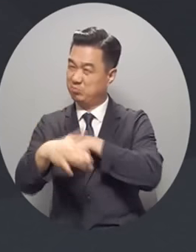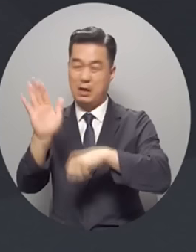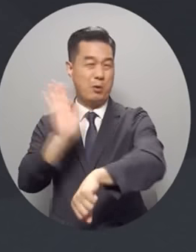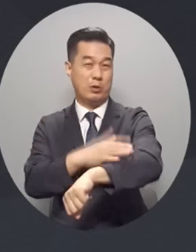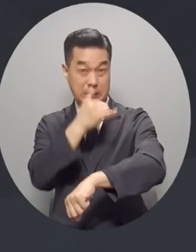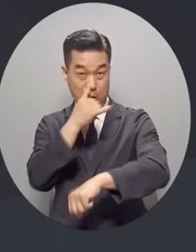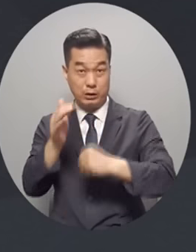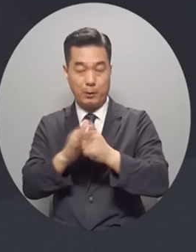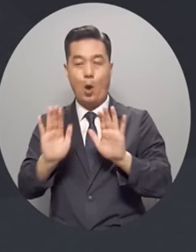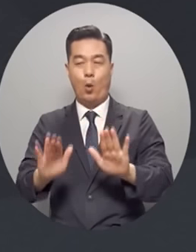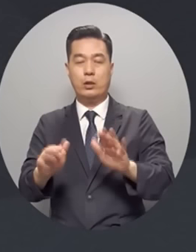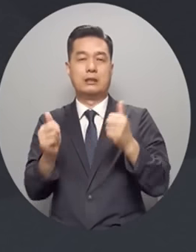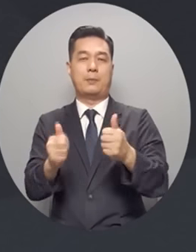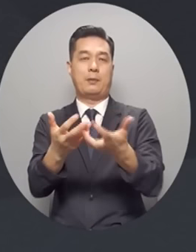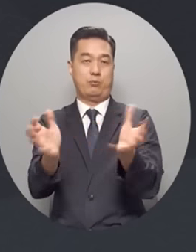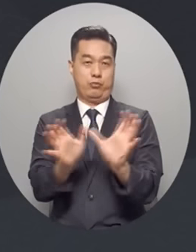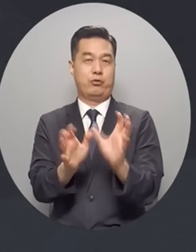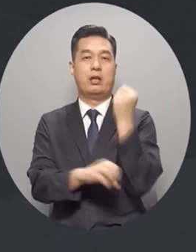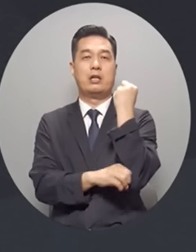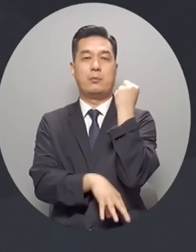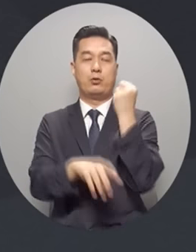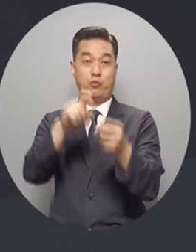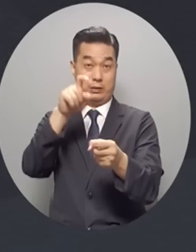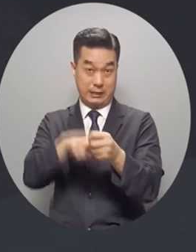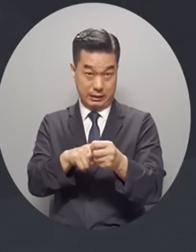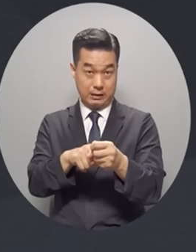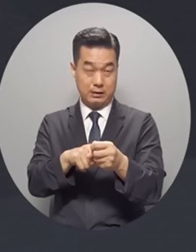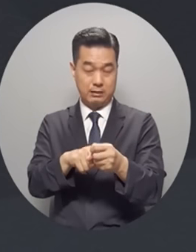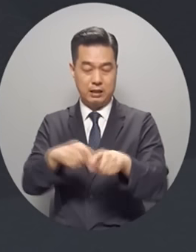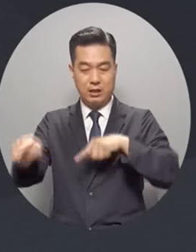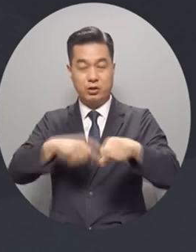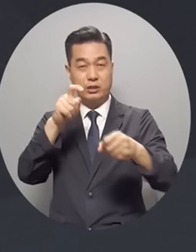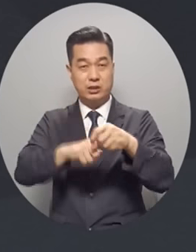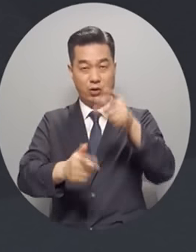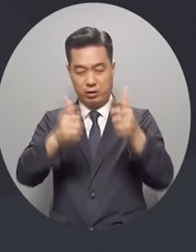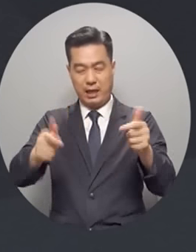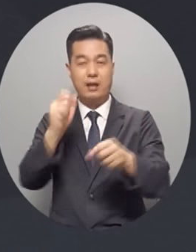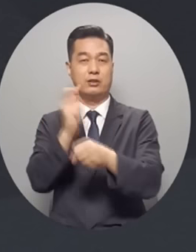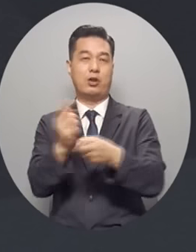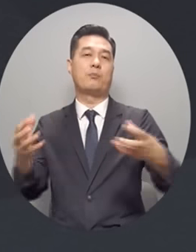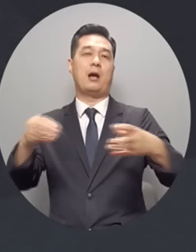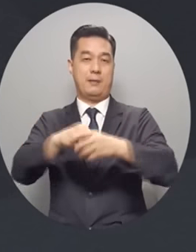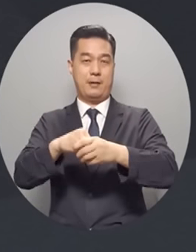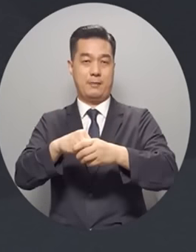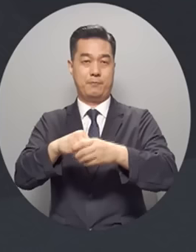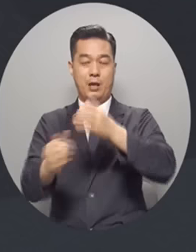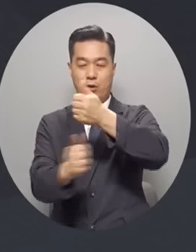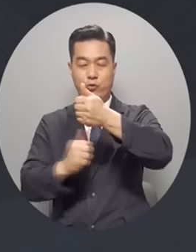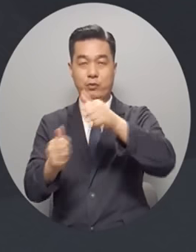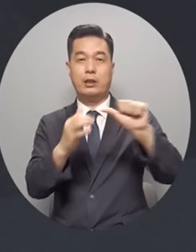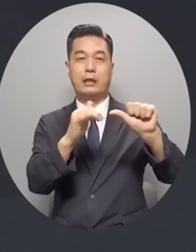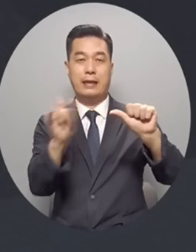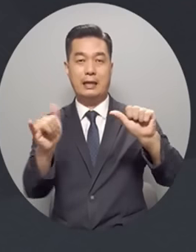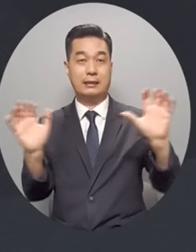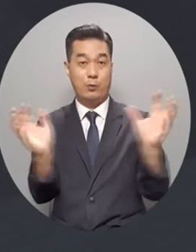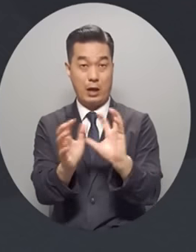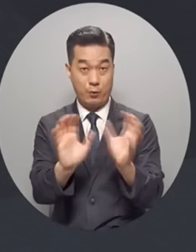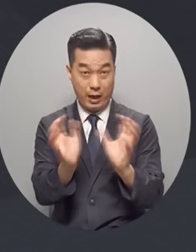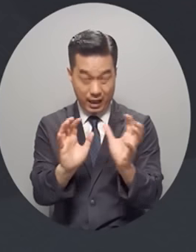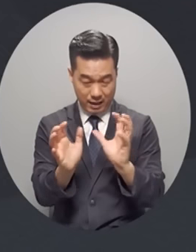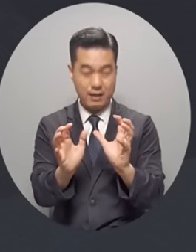오늘 재판부도 기본적 원칙적으로 정치적 다양성을 반영한 상임위원 다섯명으로 구성된 방통이